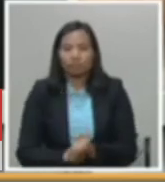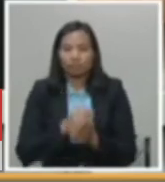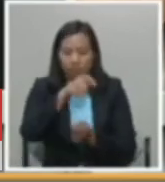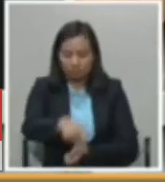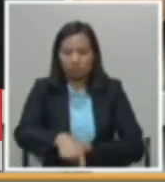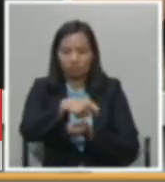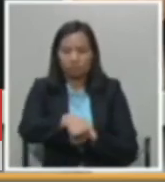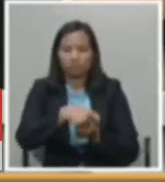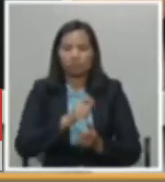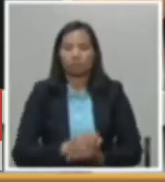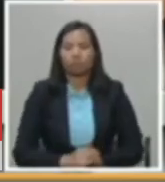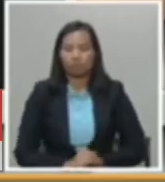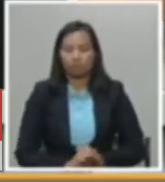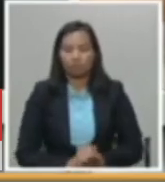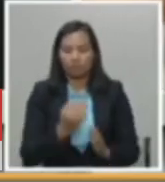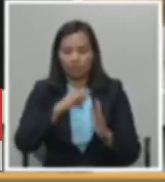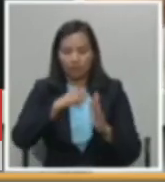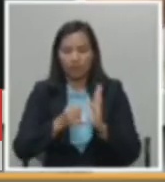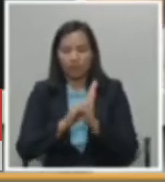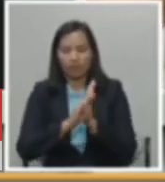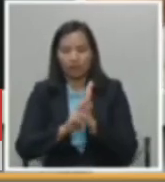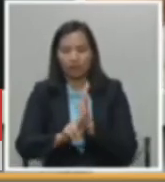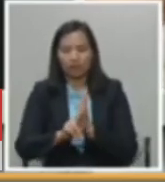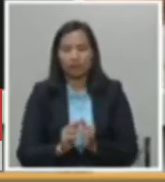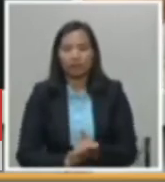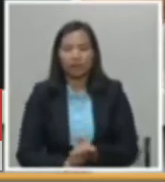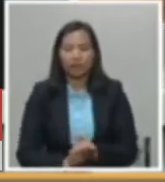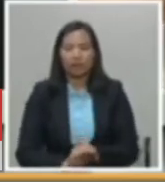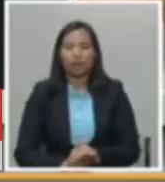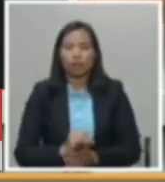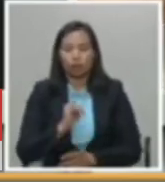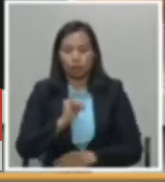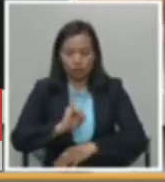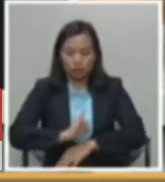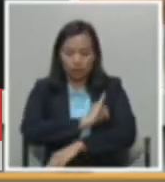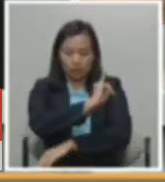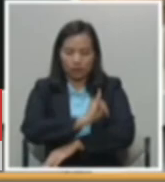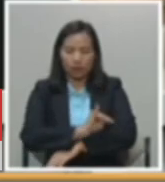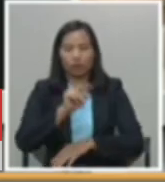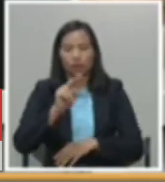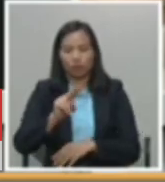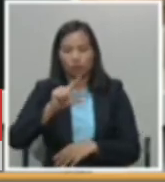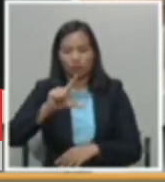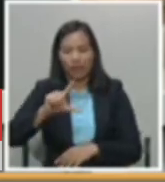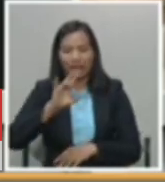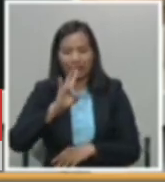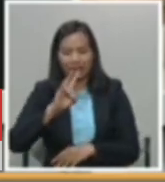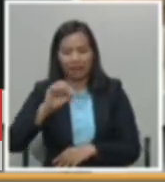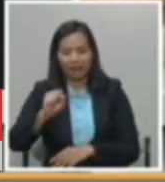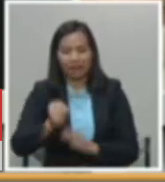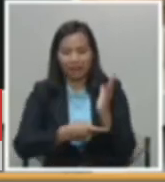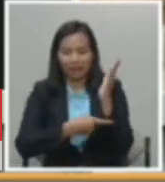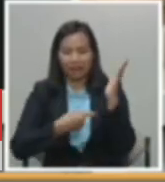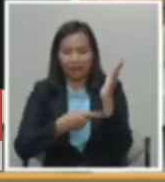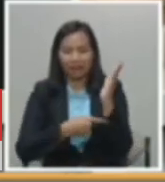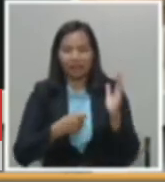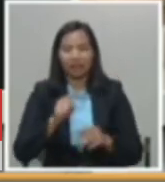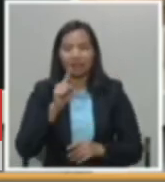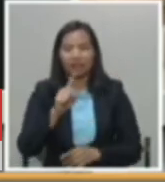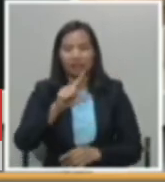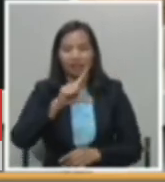ตรจังหวัดบึงกาฬมีพื้นที่2,700,000ไร่นะครับปลูกยางพารา1,200,000